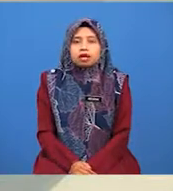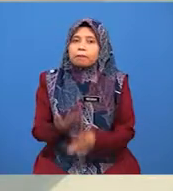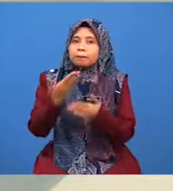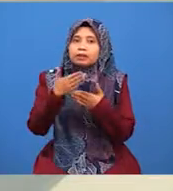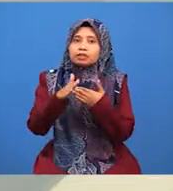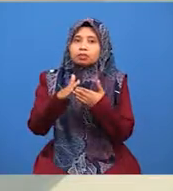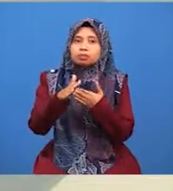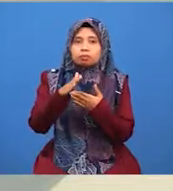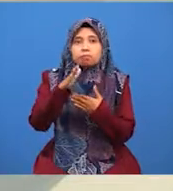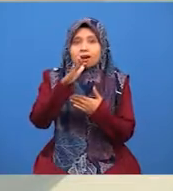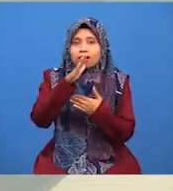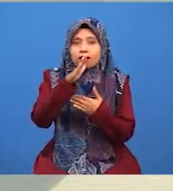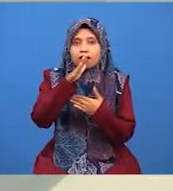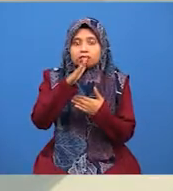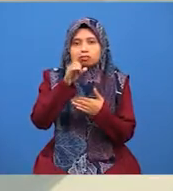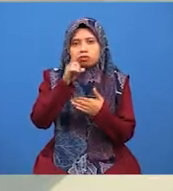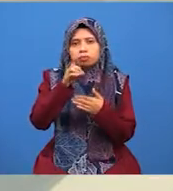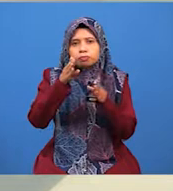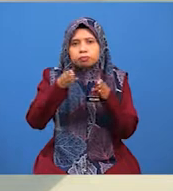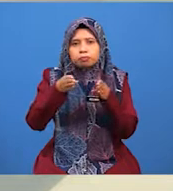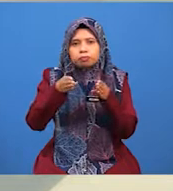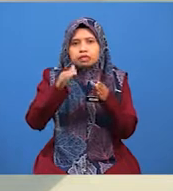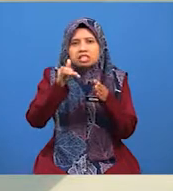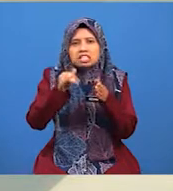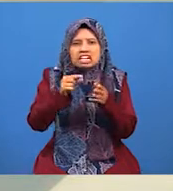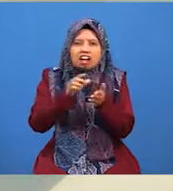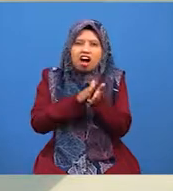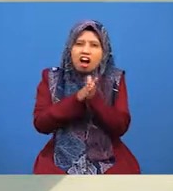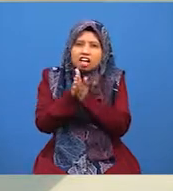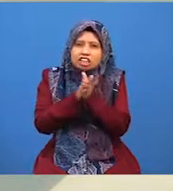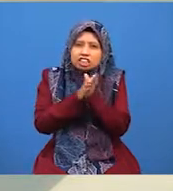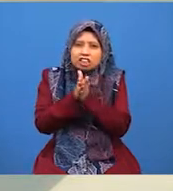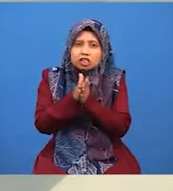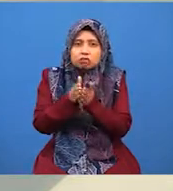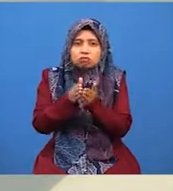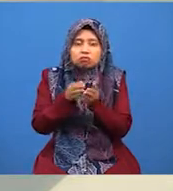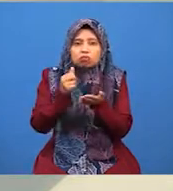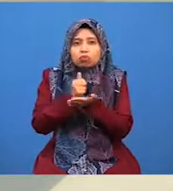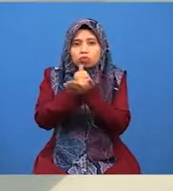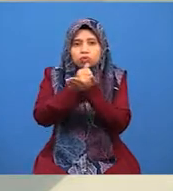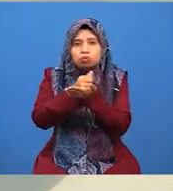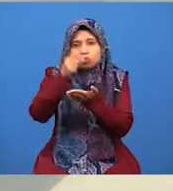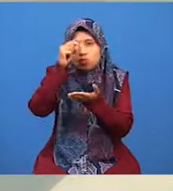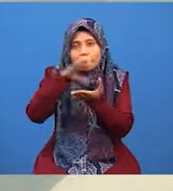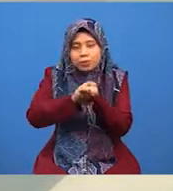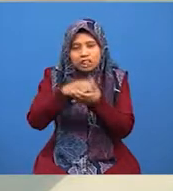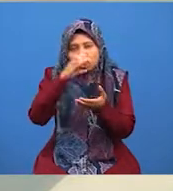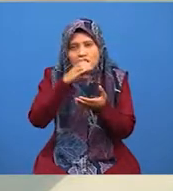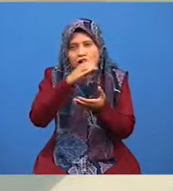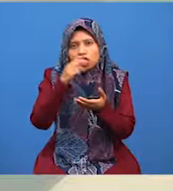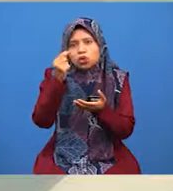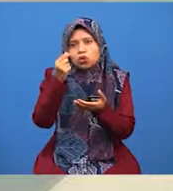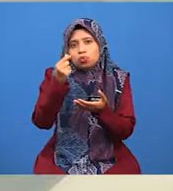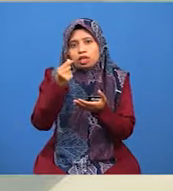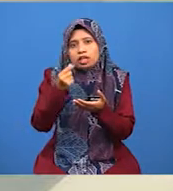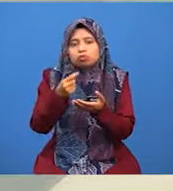Manakala, emak pula merupakan seorang yang gigih membantu suaminya mencari nafkah keluarga.